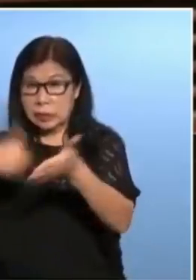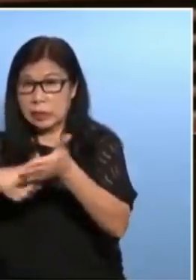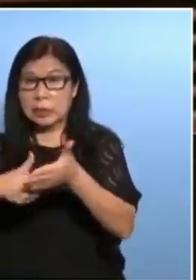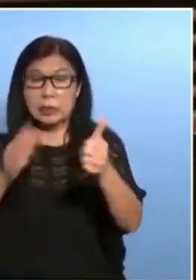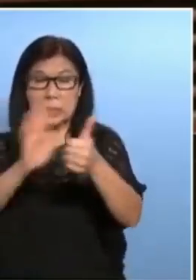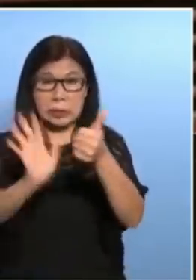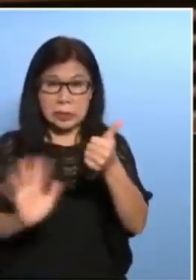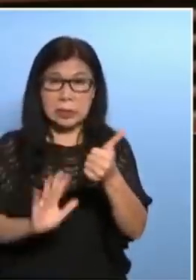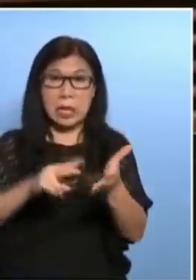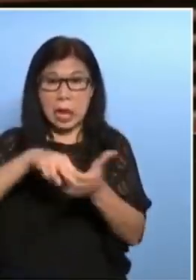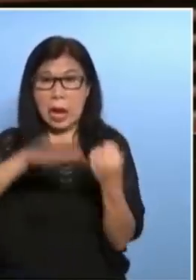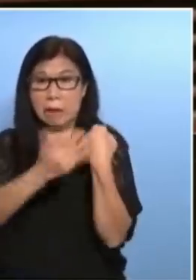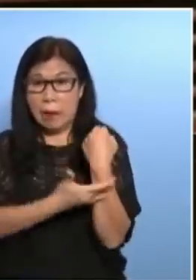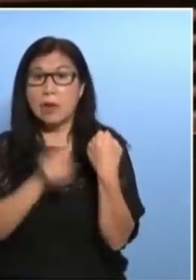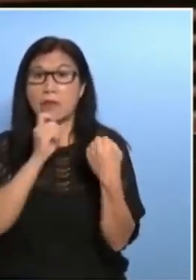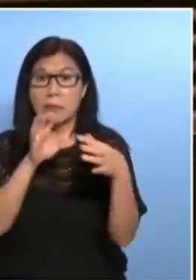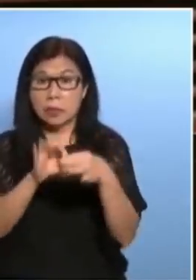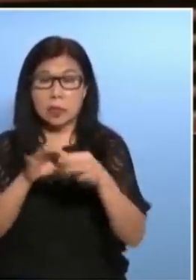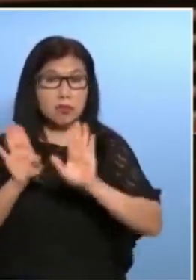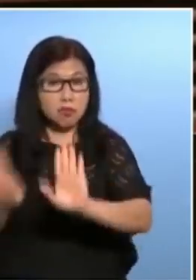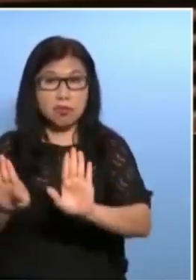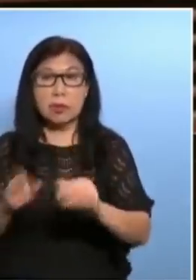響立法原意為由，是